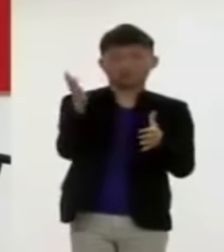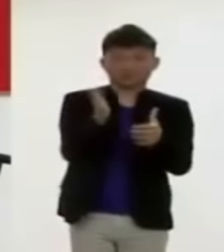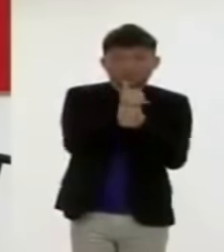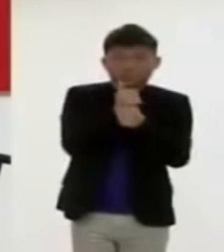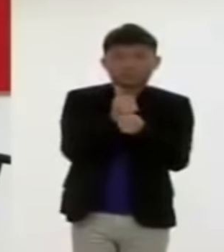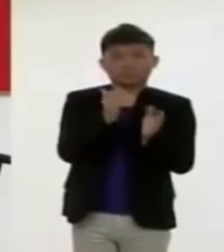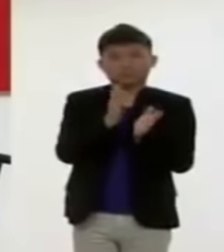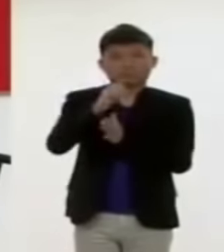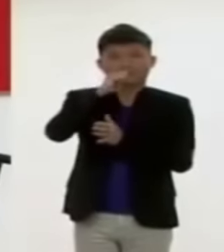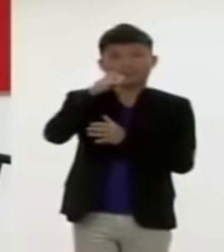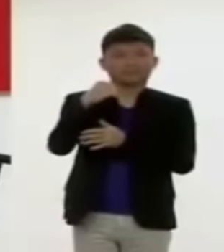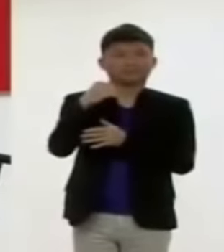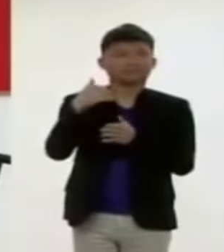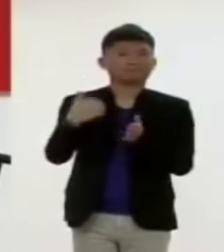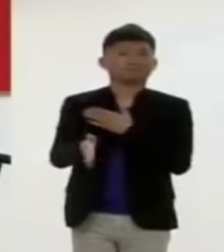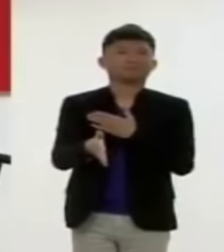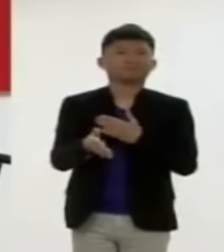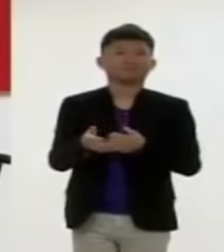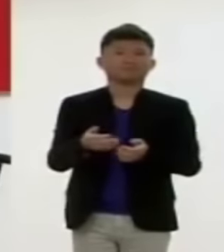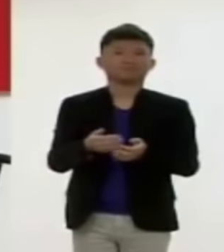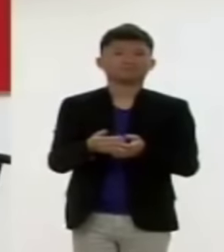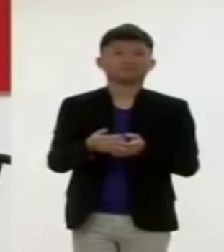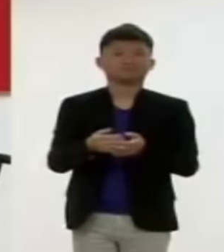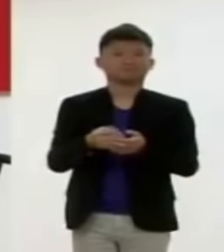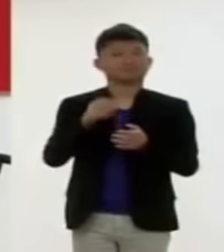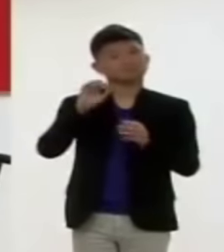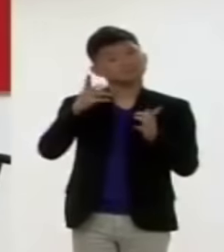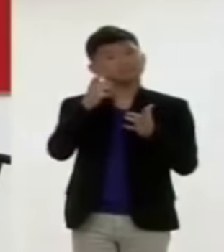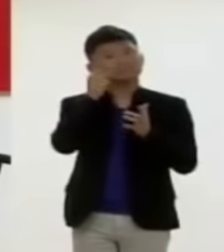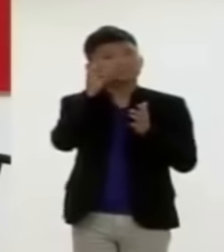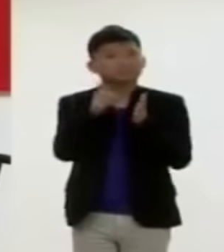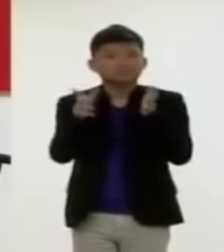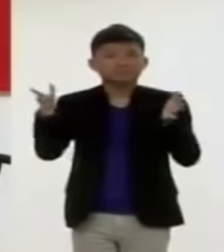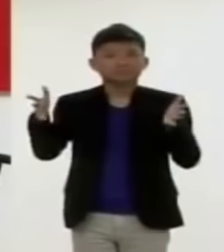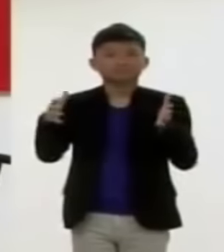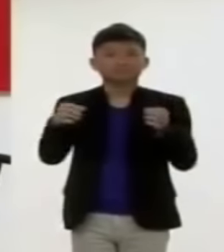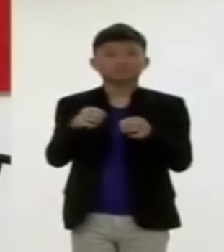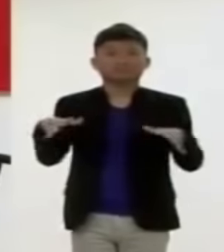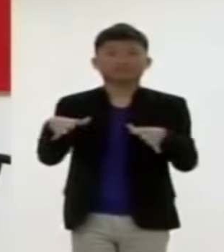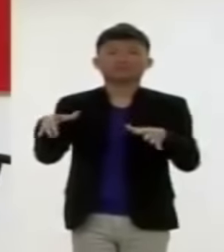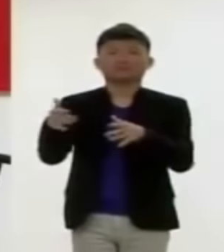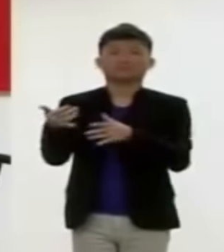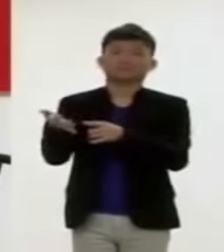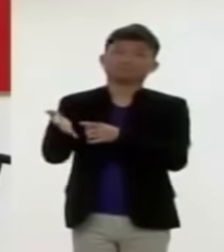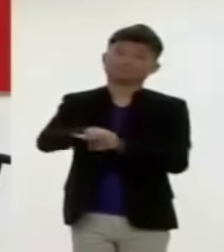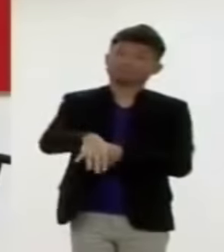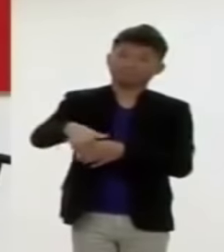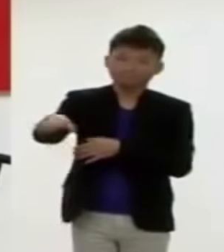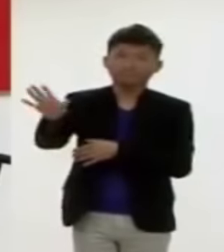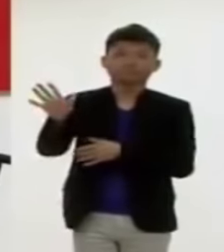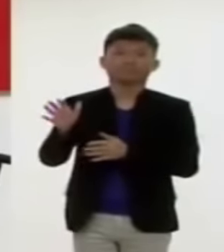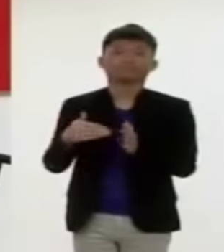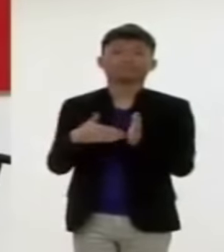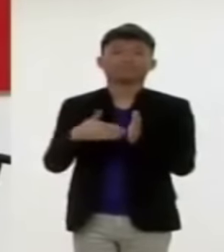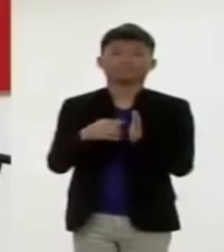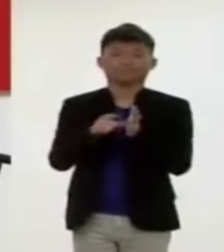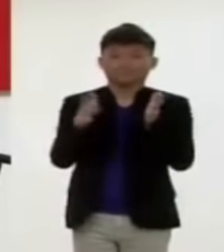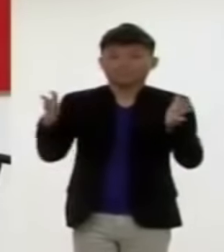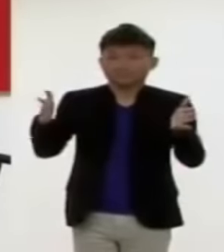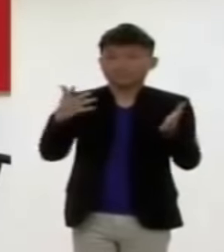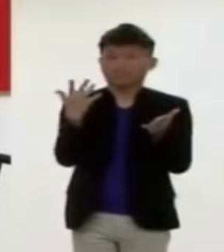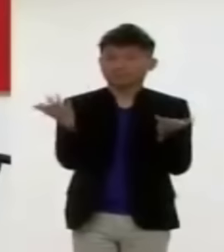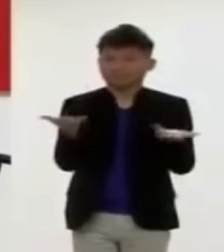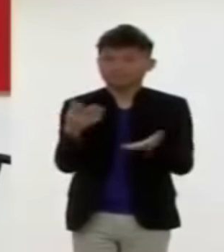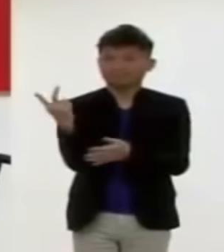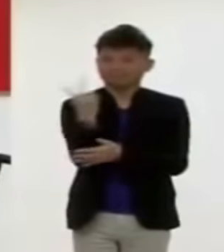好，那前后3个月弟弟就走掉。在这个过程有2件事我